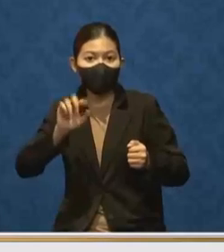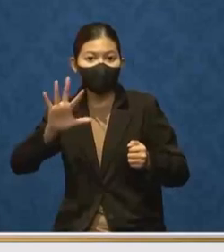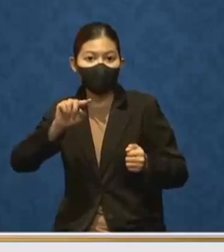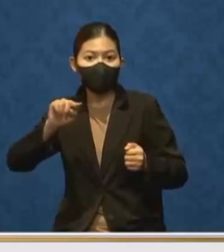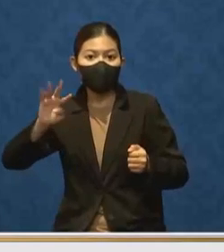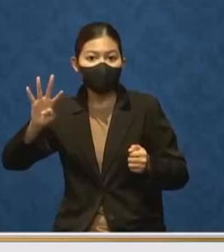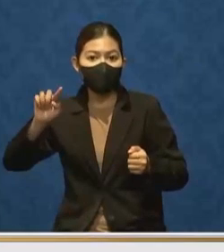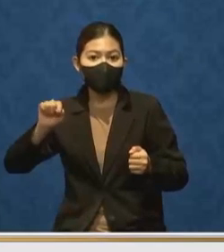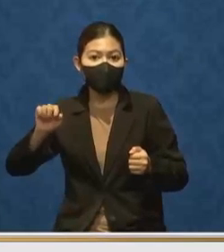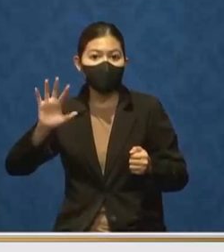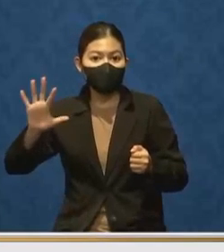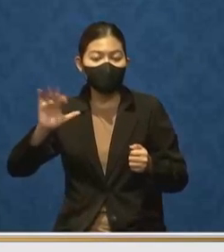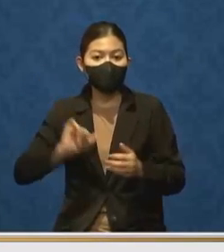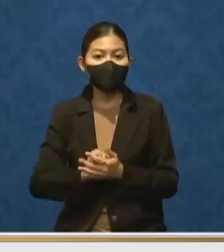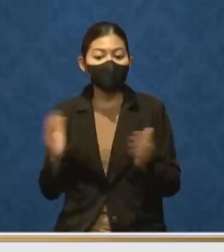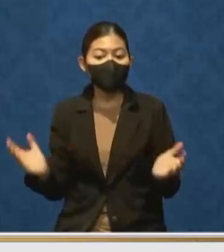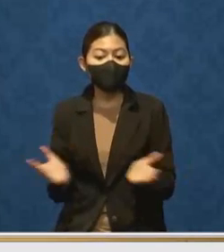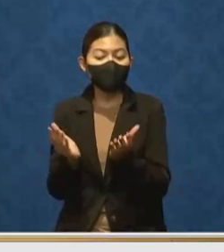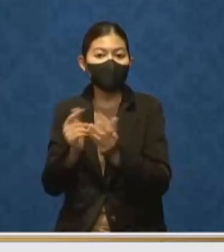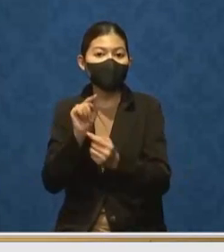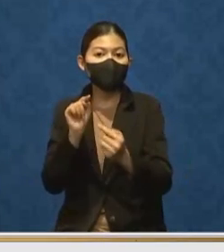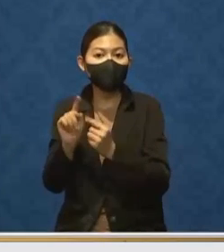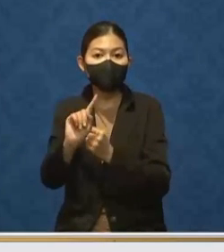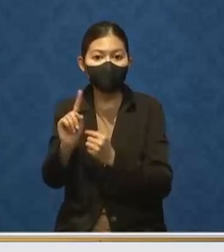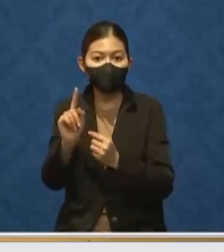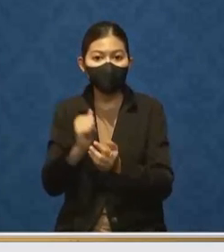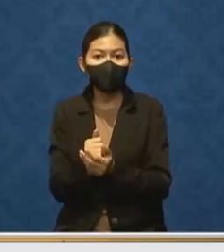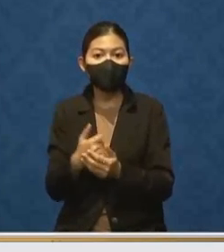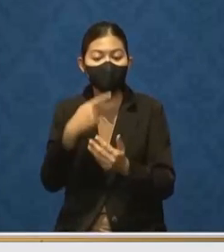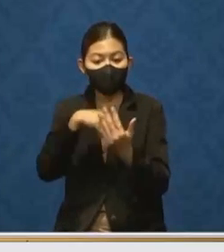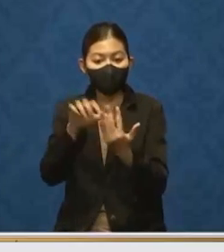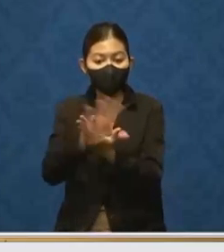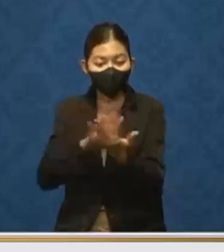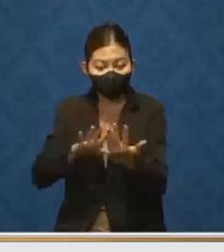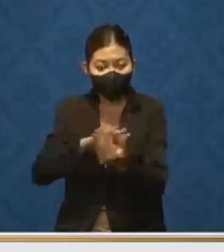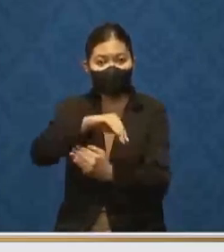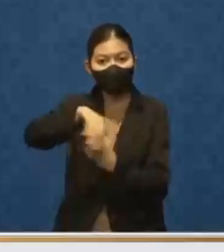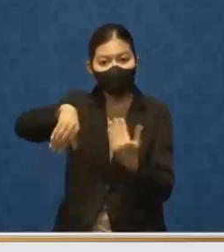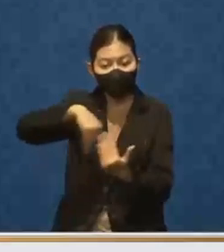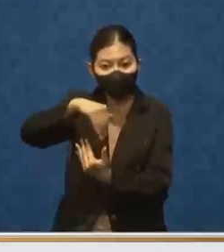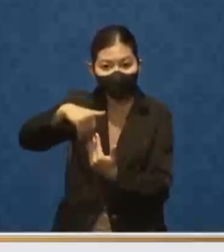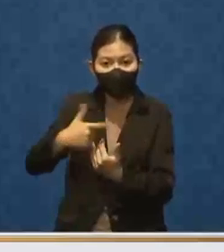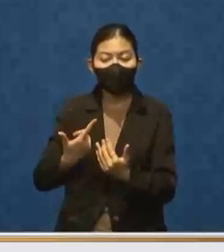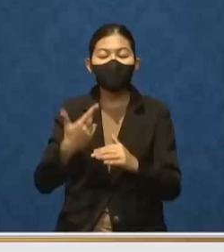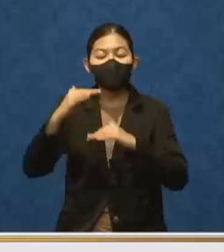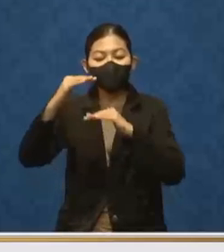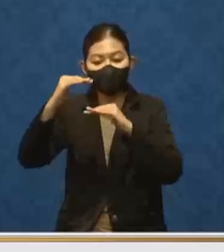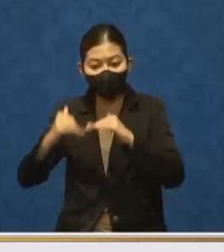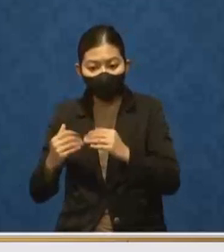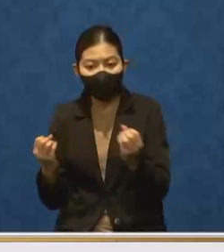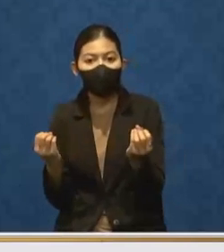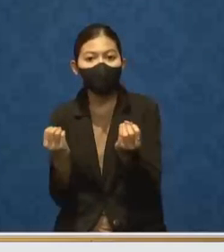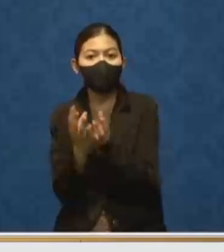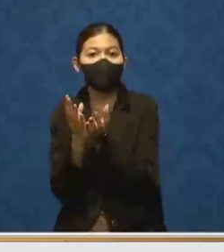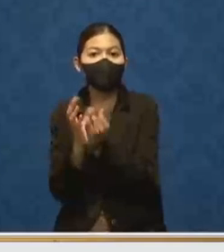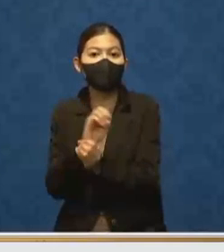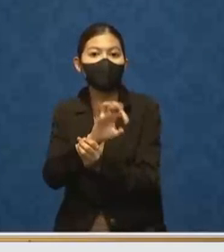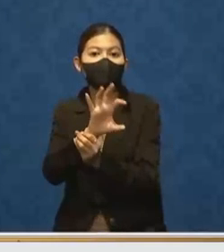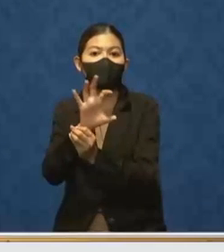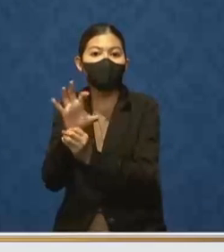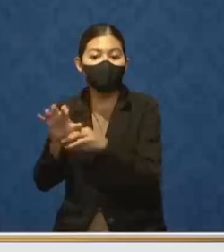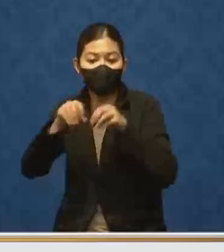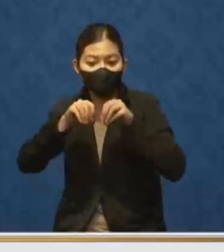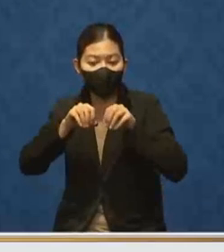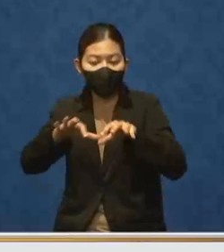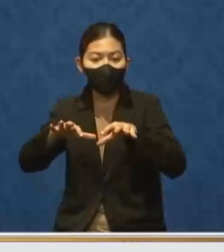ยมีปัจจัยสนับสนุนจากการฟื้นตัวของอุปสงค์ภายในประเทศจากการผ่อนคลายลงของผลกระทบจากการแพร่ระบาดโรคติดเชื้อ